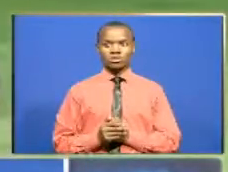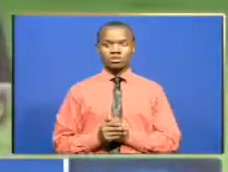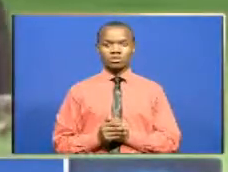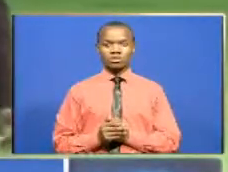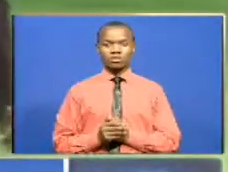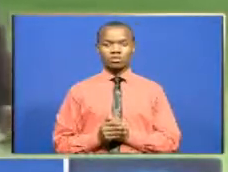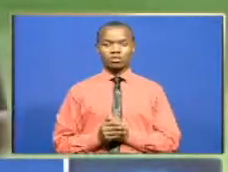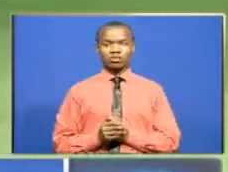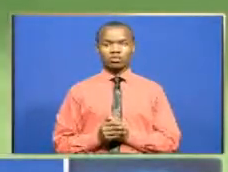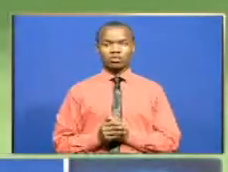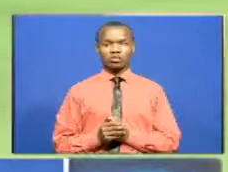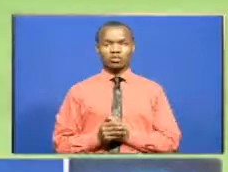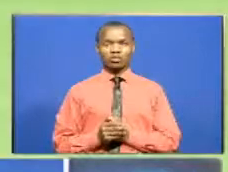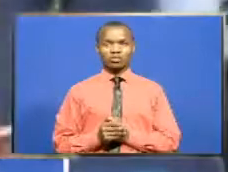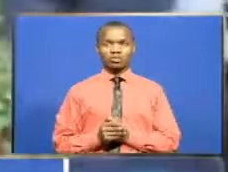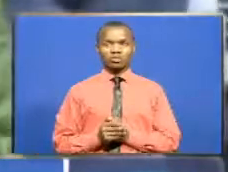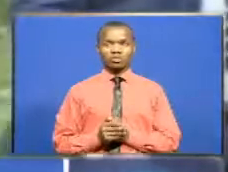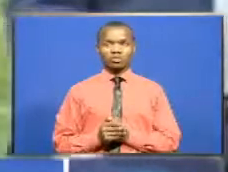tomorrow.